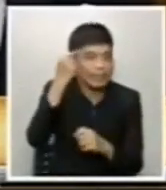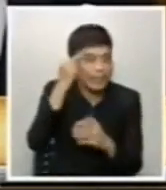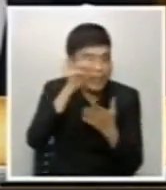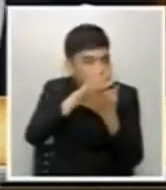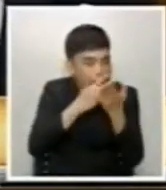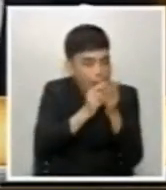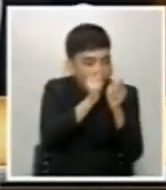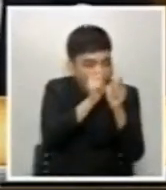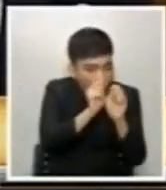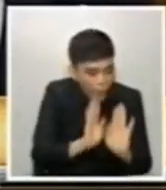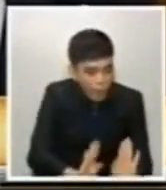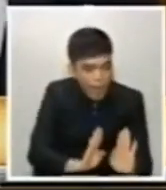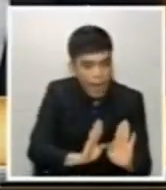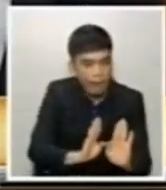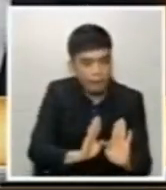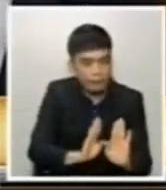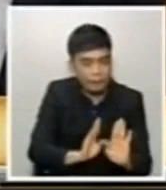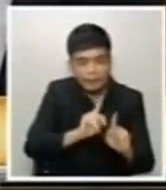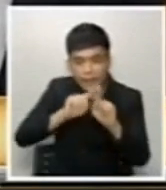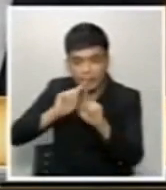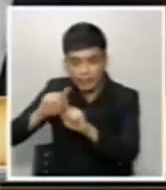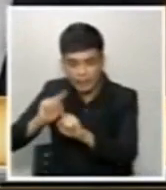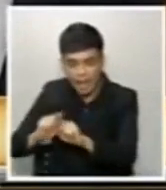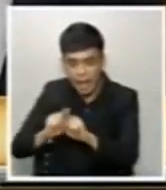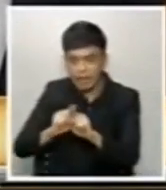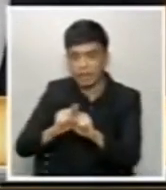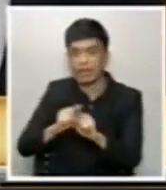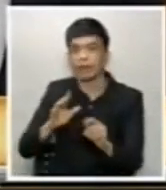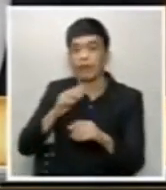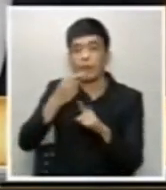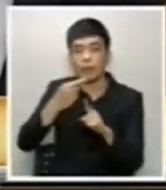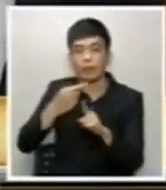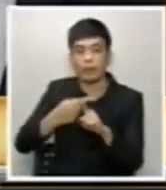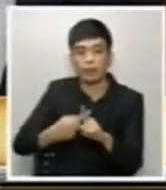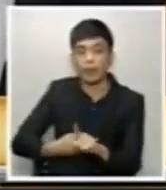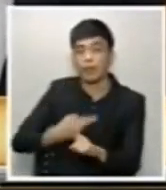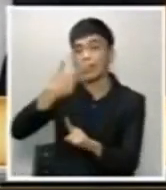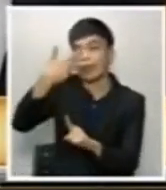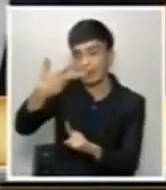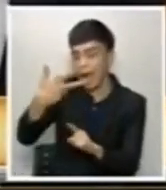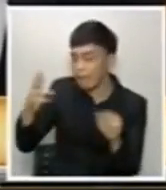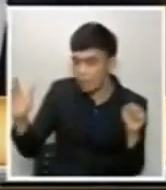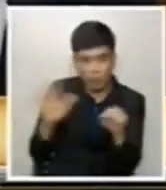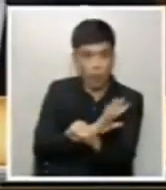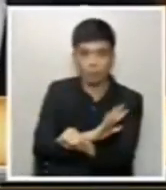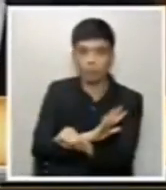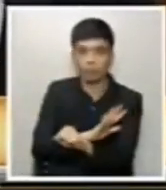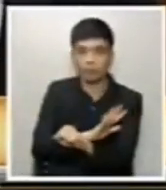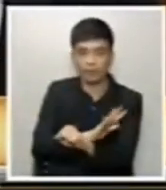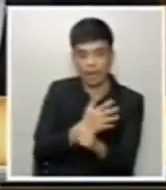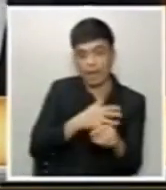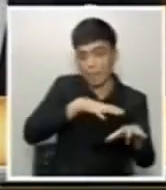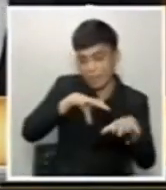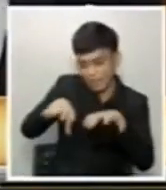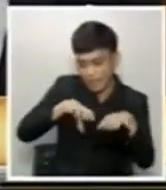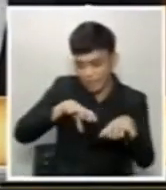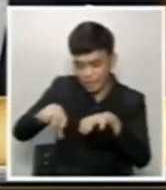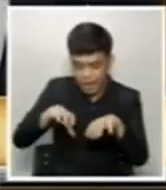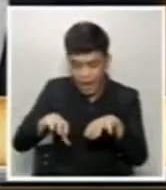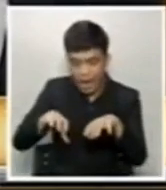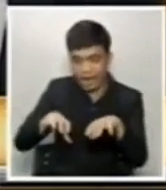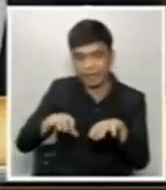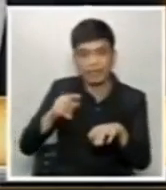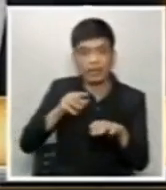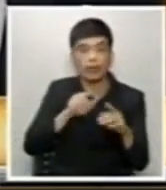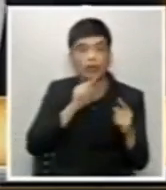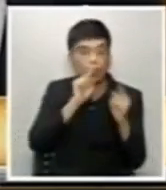จะสำเร็จเนี่ยสมบูรณ์ภายในเดือนมีนาคมนะครับแล้วก็มีกระบวนการในการเตรียมการที่จะประสานง